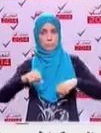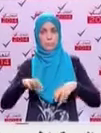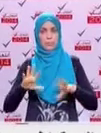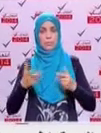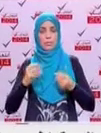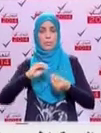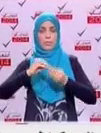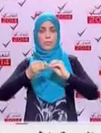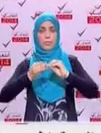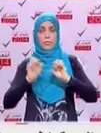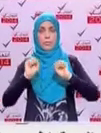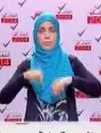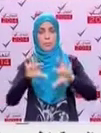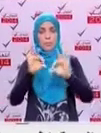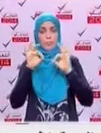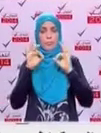فك مشاكل الجهة.